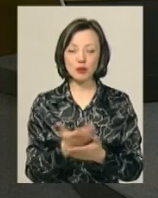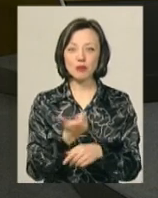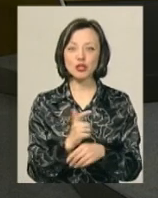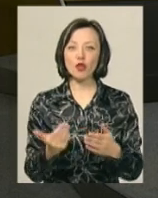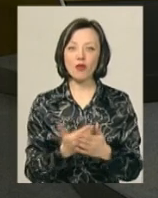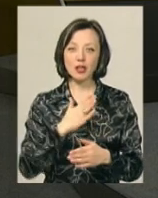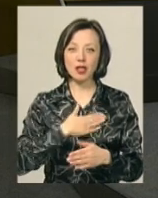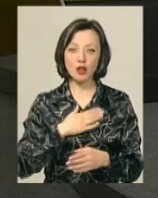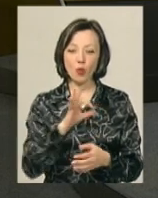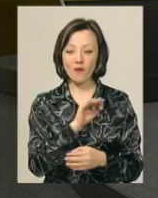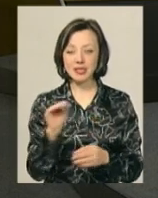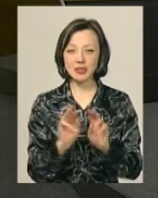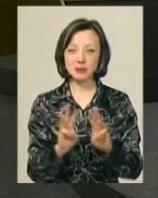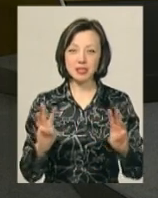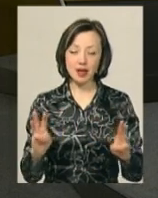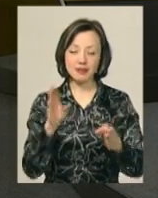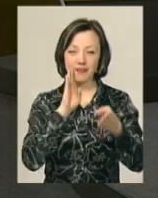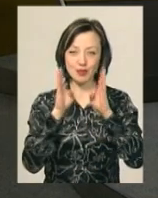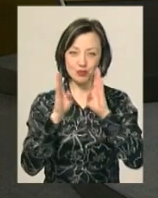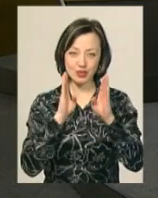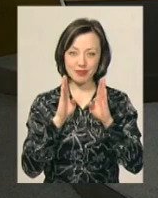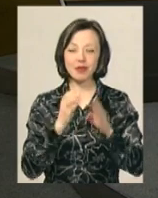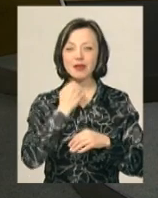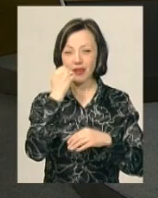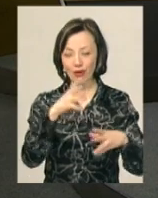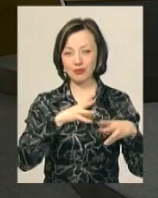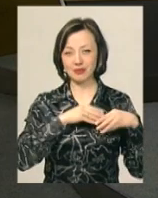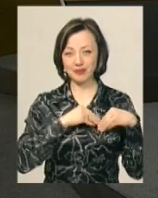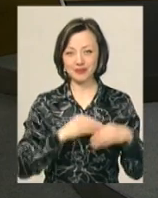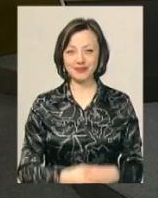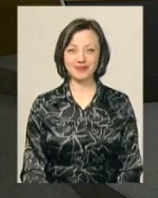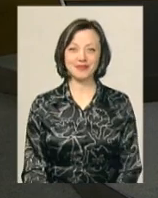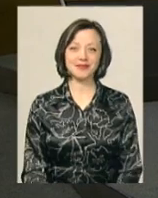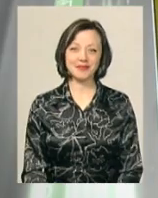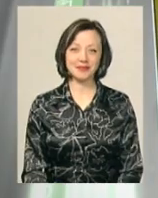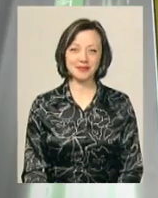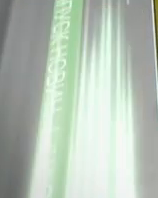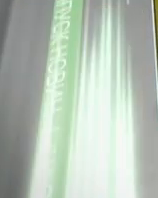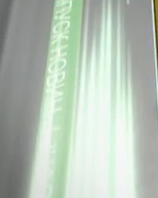більше новин на нашому офіційному сайті та сторінці у Фейсбук. Дякую, що були разом із «Поділля-Центр».